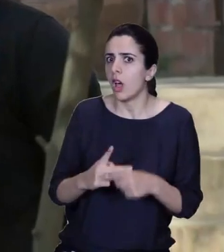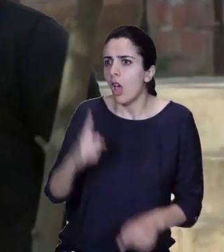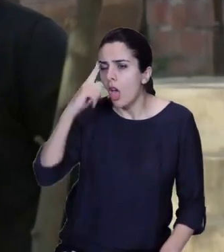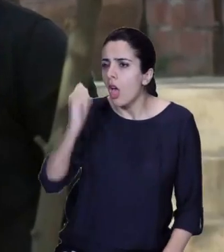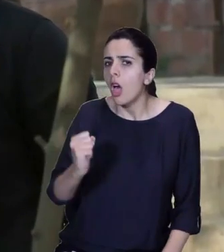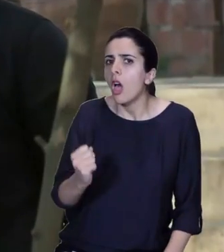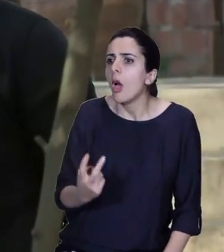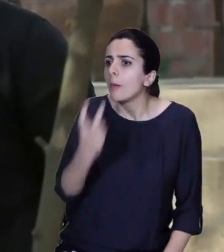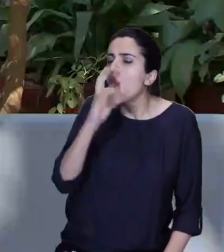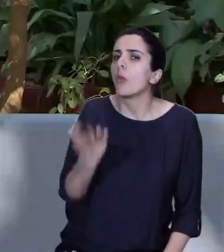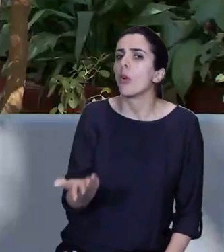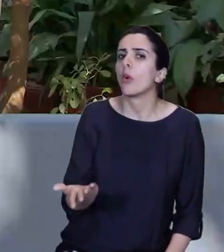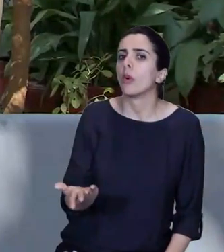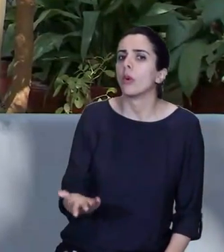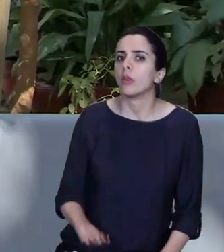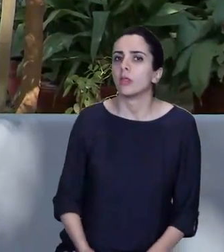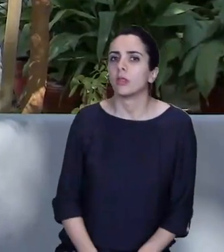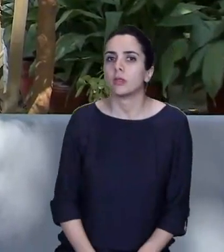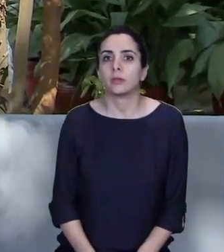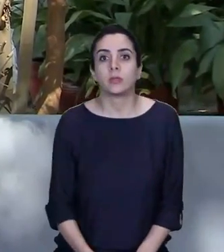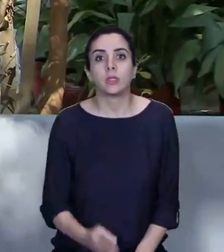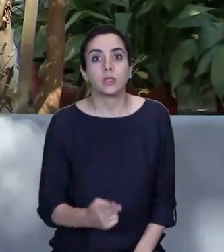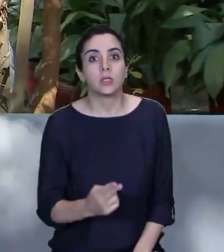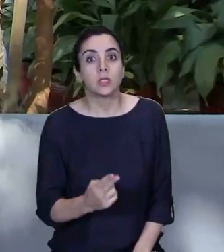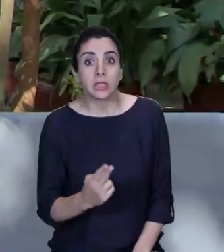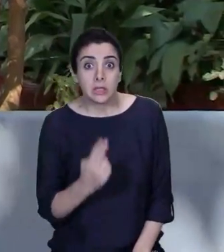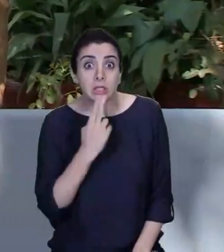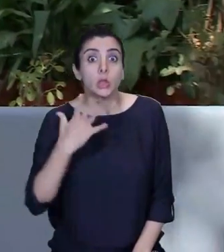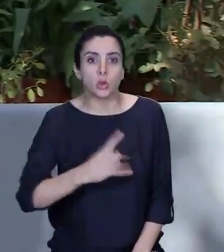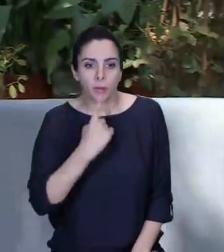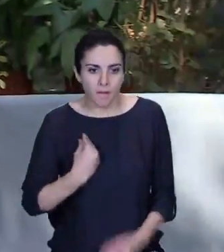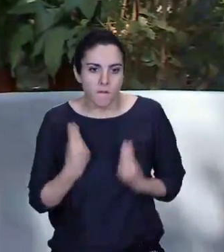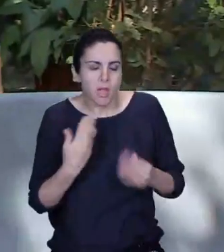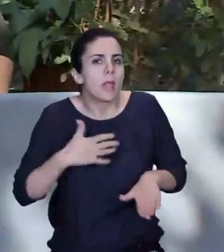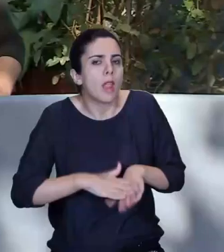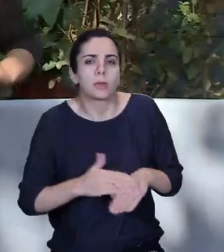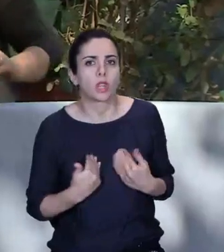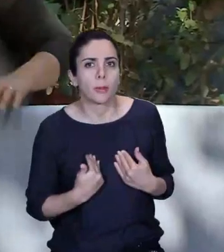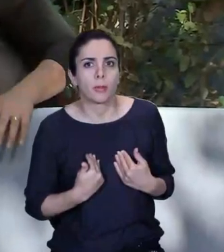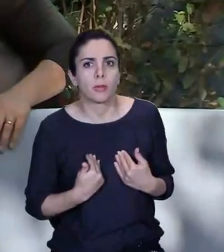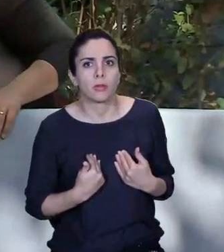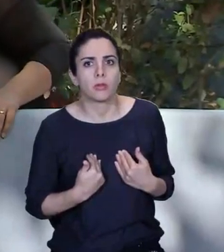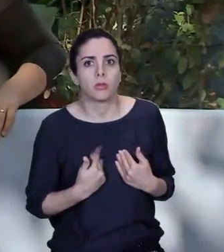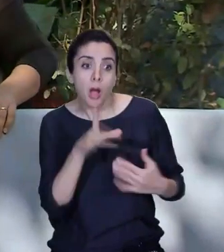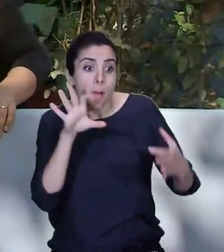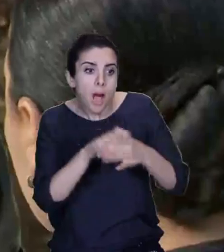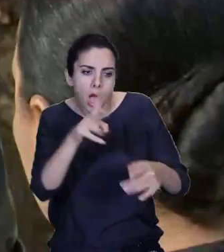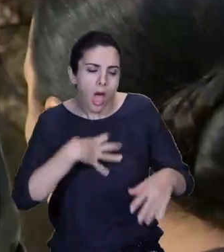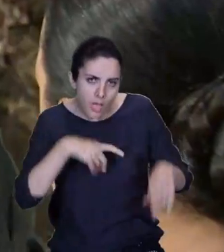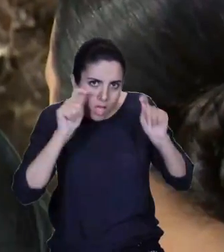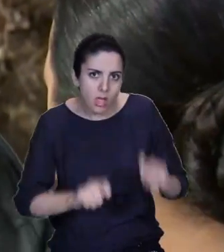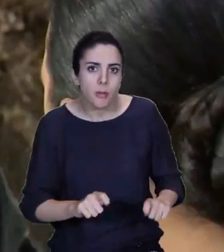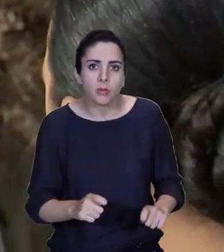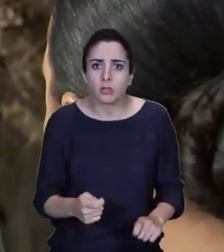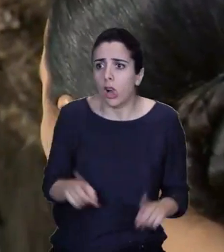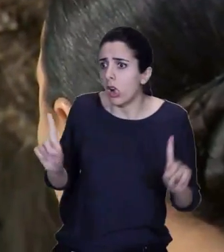aynı Zehra. Suratımıza bakmıyor. Kızı bana getireceksin dedi, getirdim. Daha ne yapayım? Kendine bağlamak da senin işin.